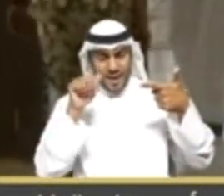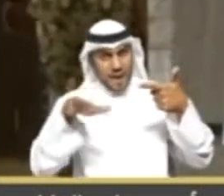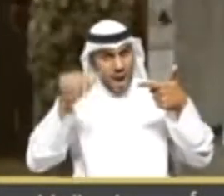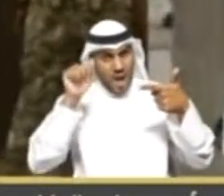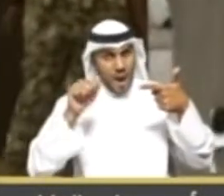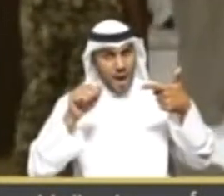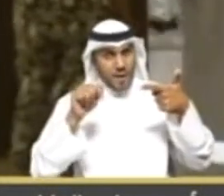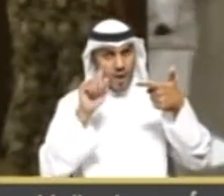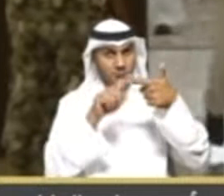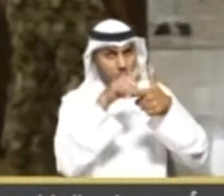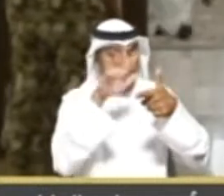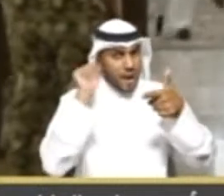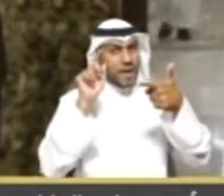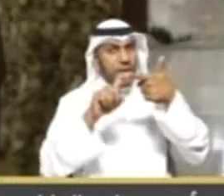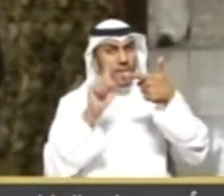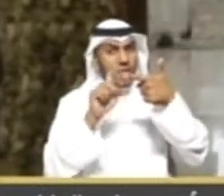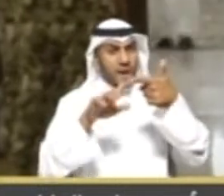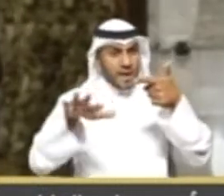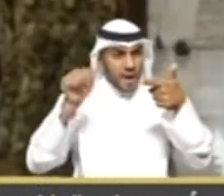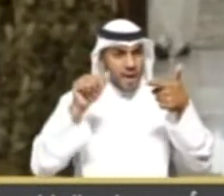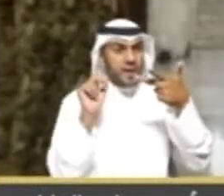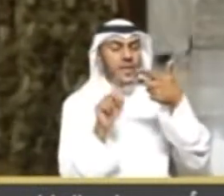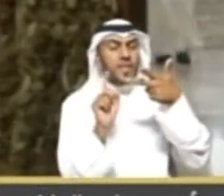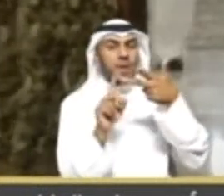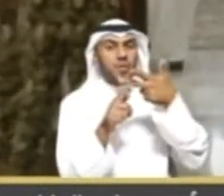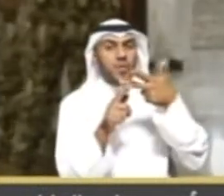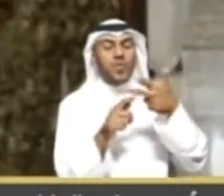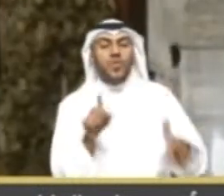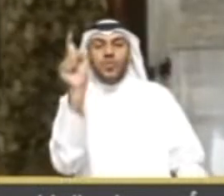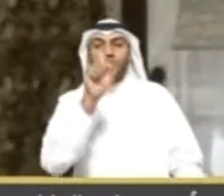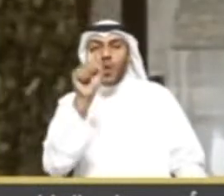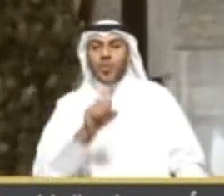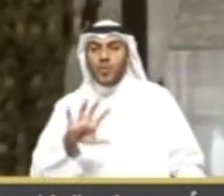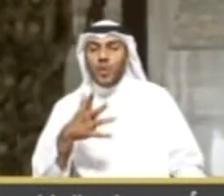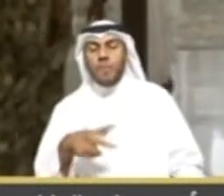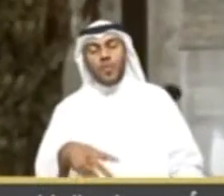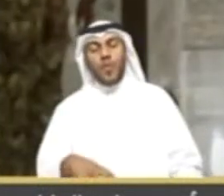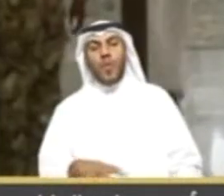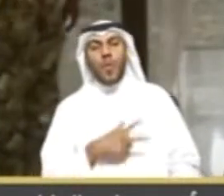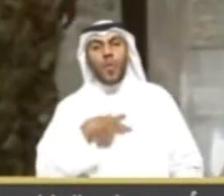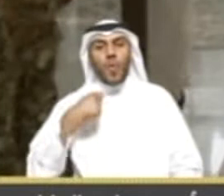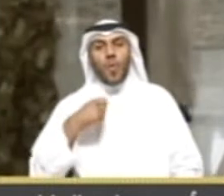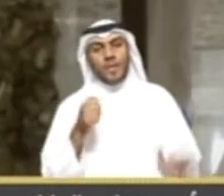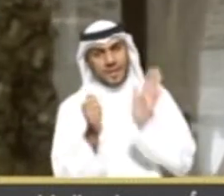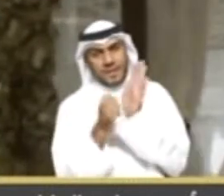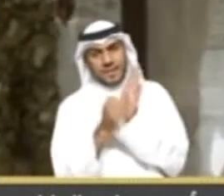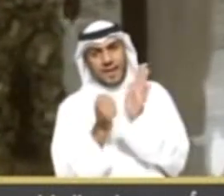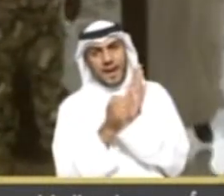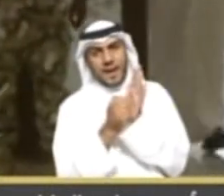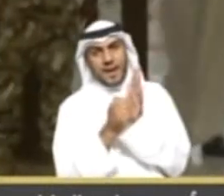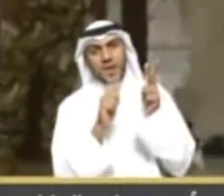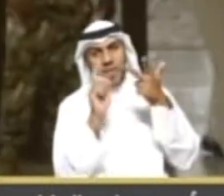مقدم إلى وبعد الاستجواب الثاني راح يكون هناك أيضا استجواب مقدم إلى